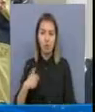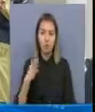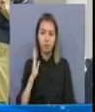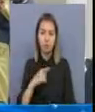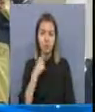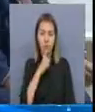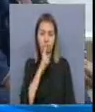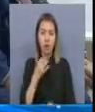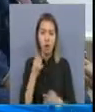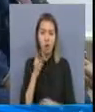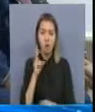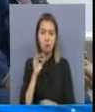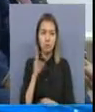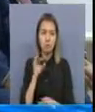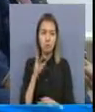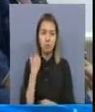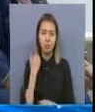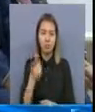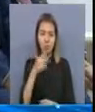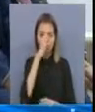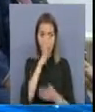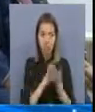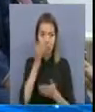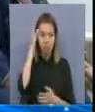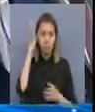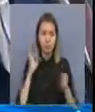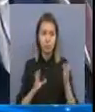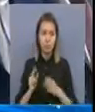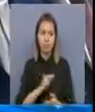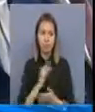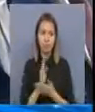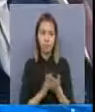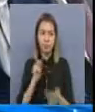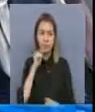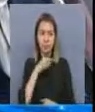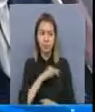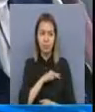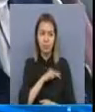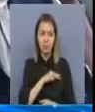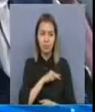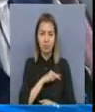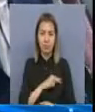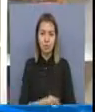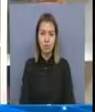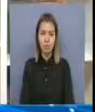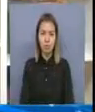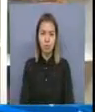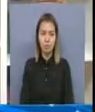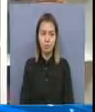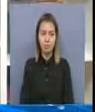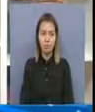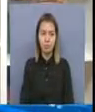тигізбек, дейді ол. Ал Шоқан Уәлиханов атындағы Көкшетау мемлекеттік университетінде электр энергиясын үнемдеуге қатысты жұмыстар басталып кеткен.